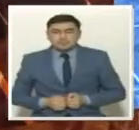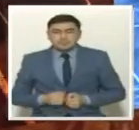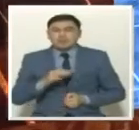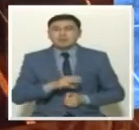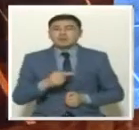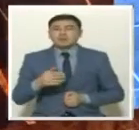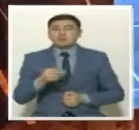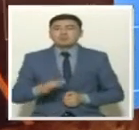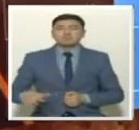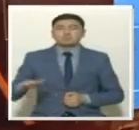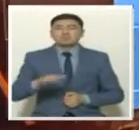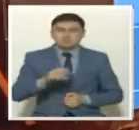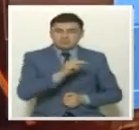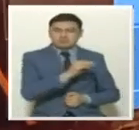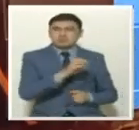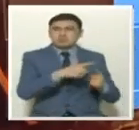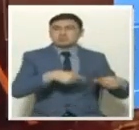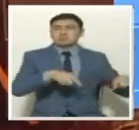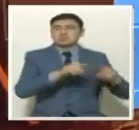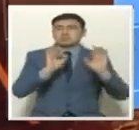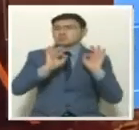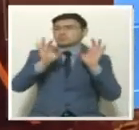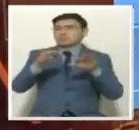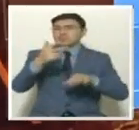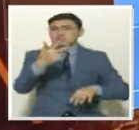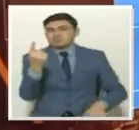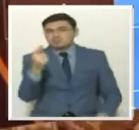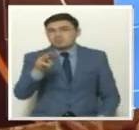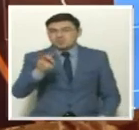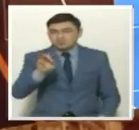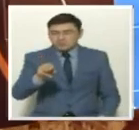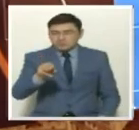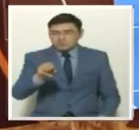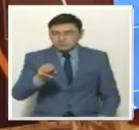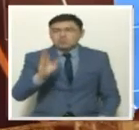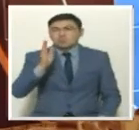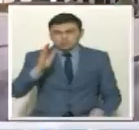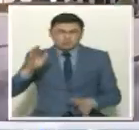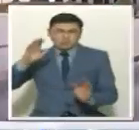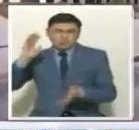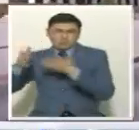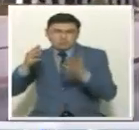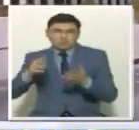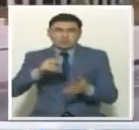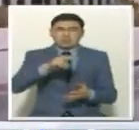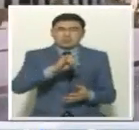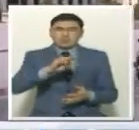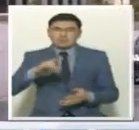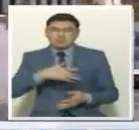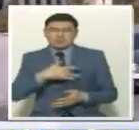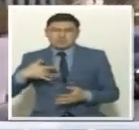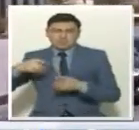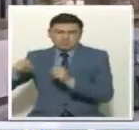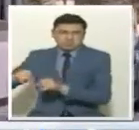Маңғыстау облысының төтенше жағдайлар департаменті 31 наурызда өңірдің шығысы мен орталығында шаңды дауыл болатындығын ескертеді.